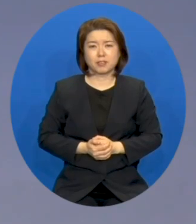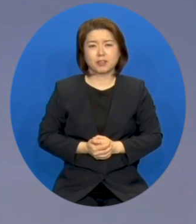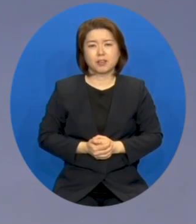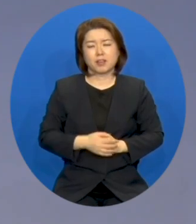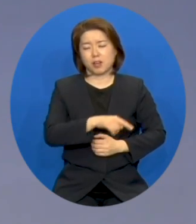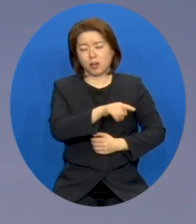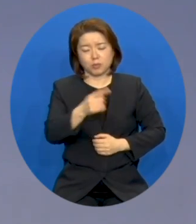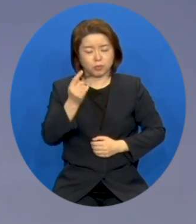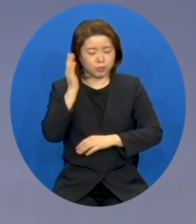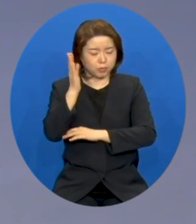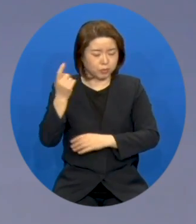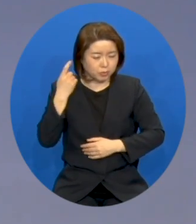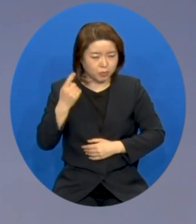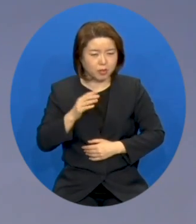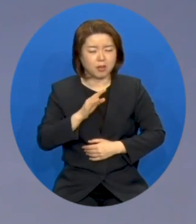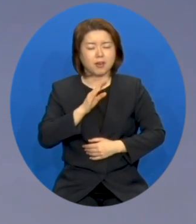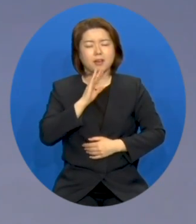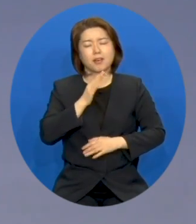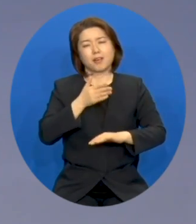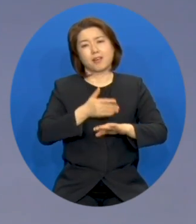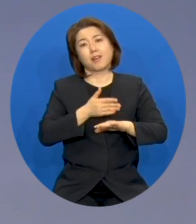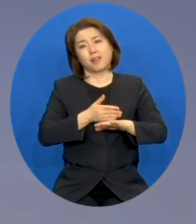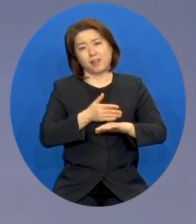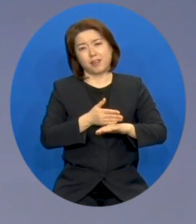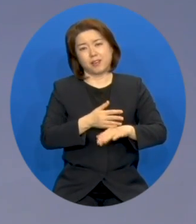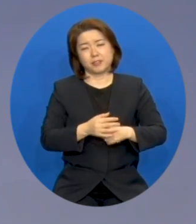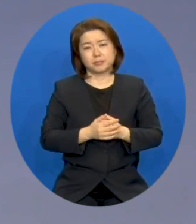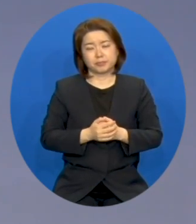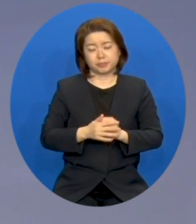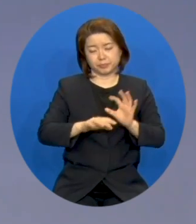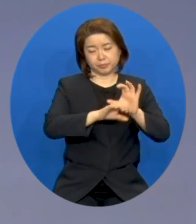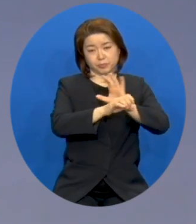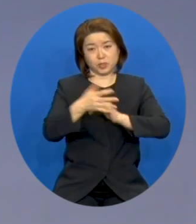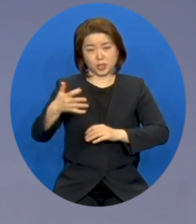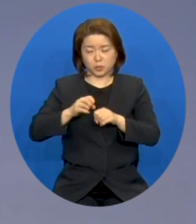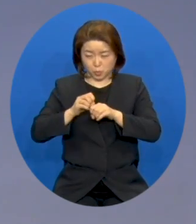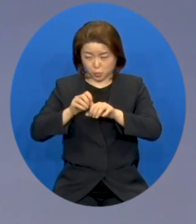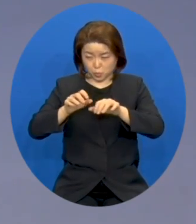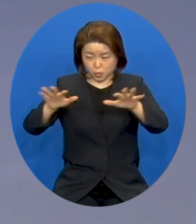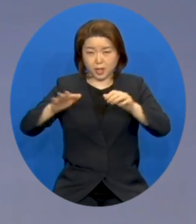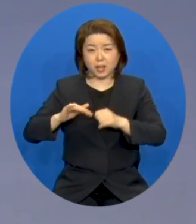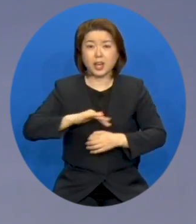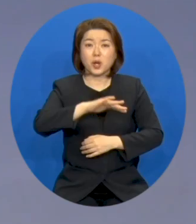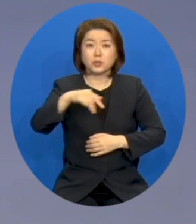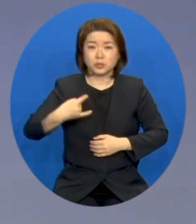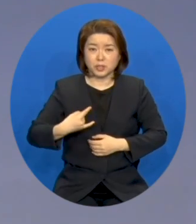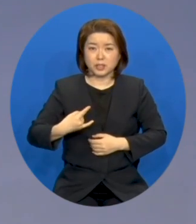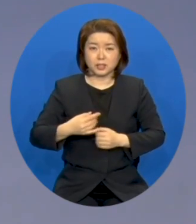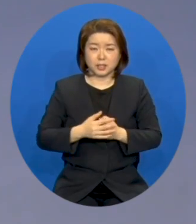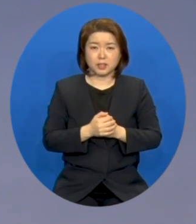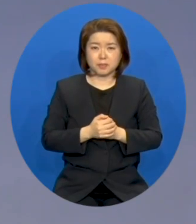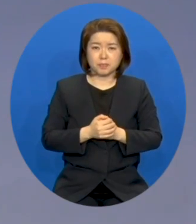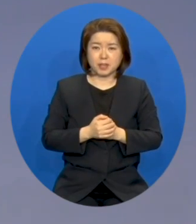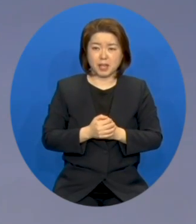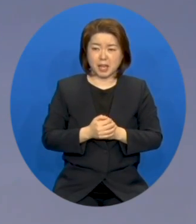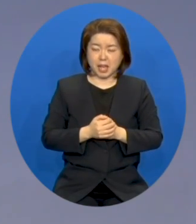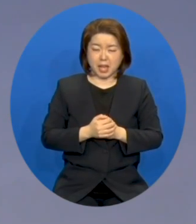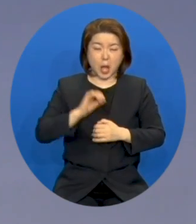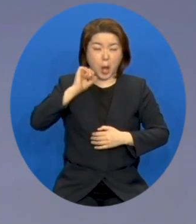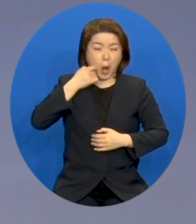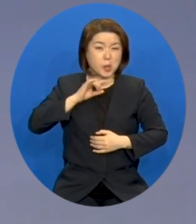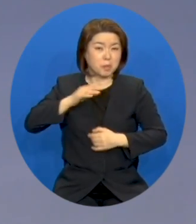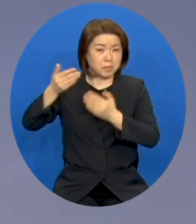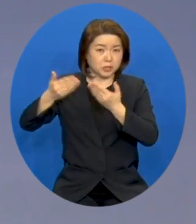너무 감사하더라고요. 코로나19 확산이 우리에게 꼭 어려움만 주고 있는